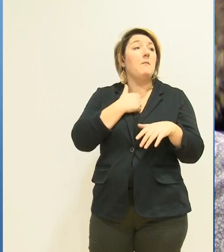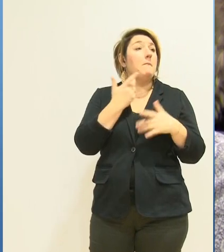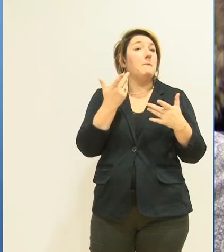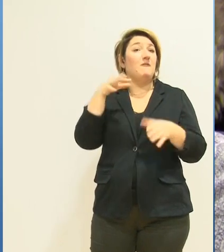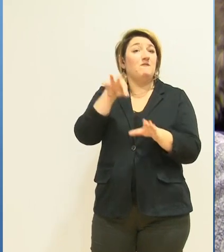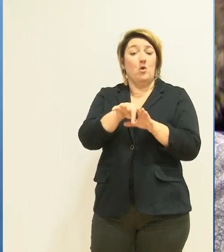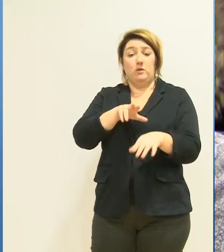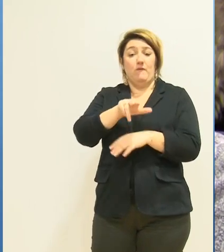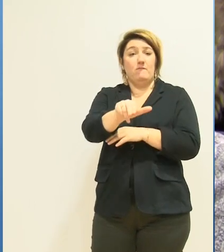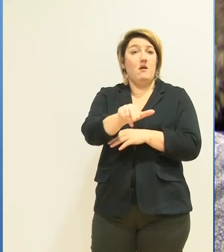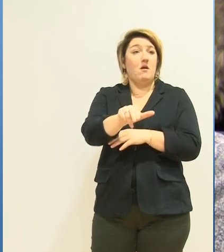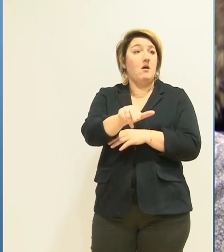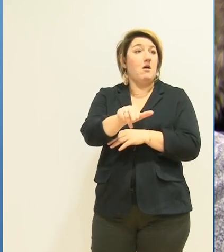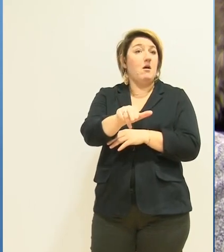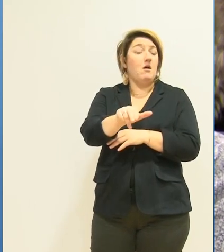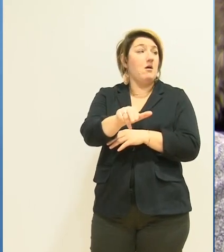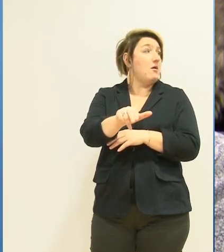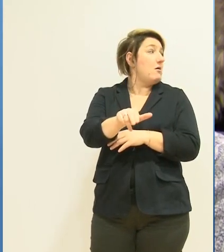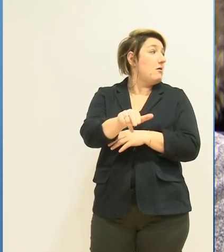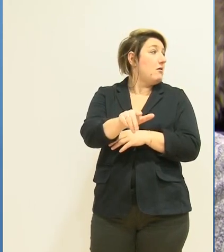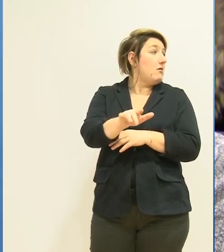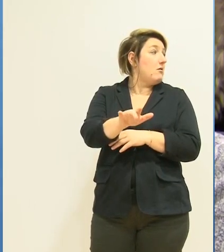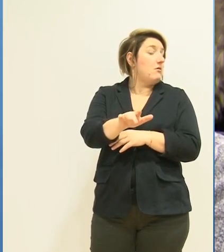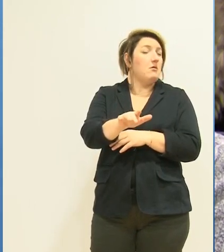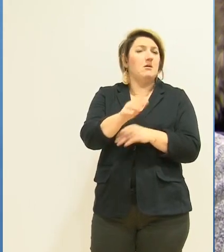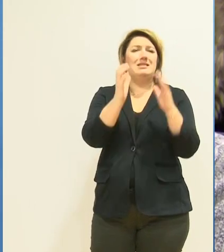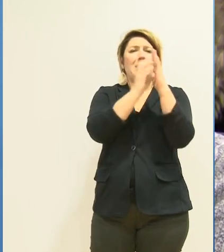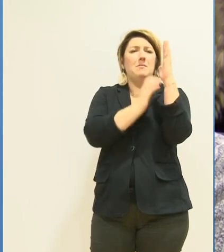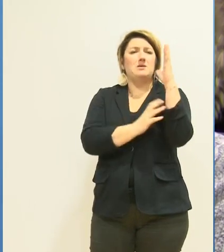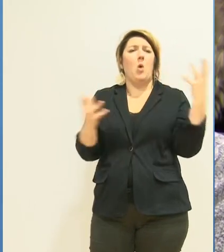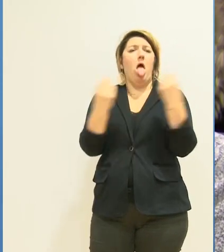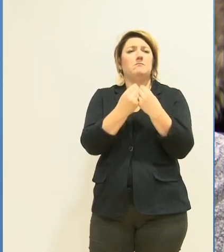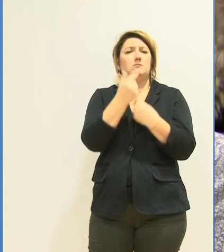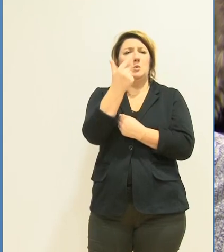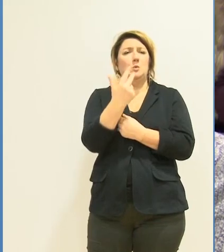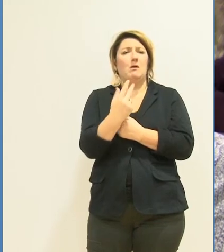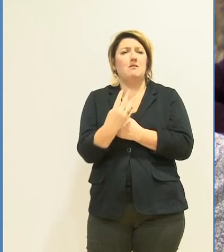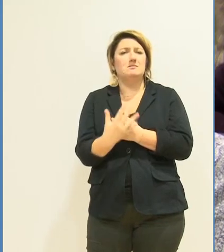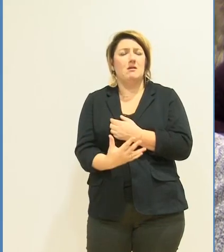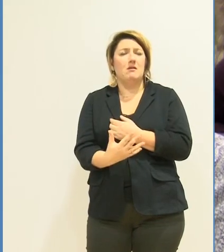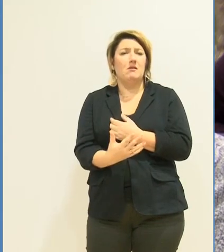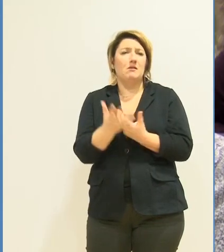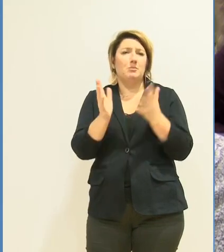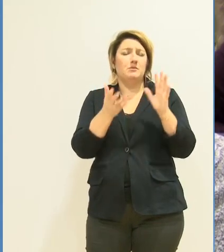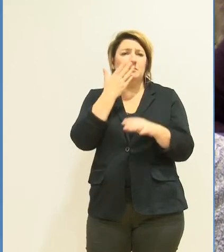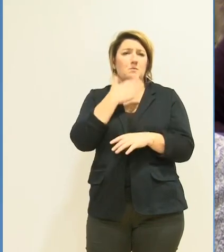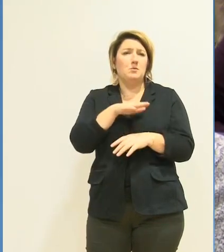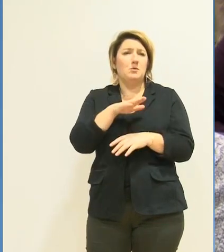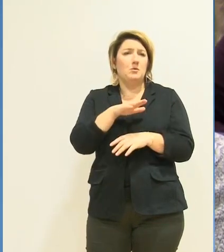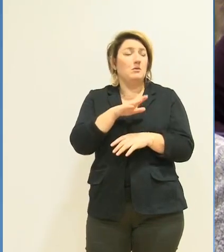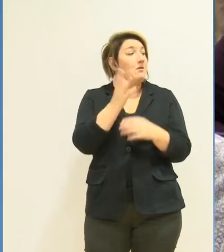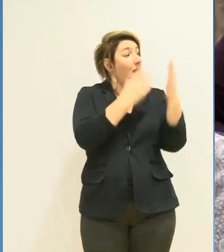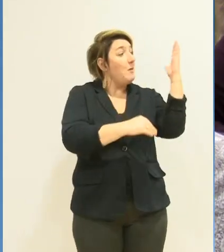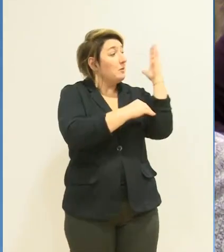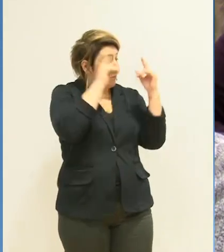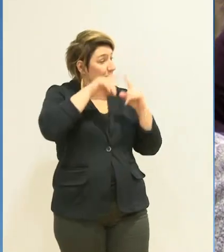mise aux voix après des délibérations 2 3 4 5 que je vous propose deux sets à un amendement